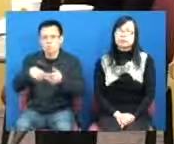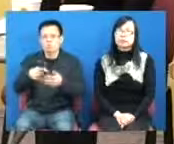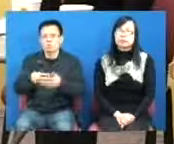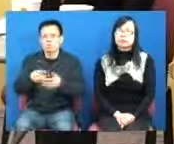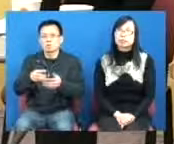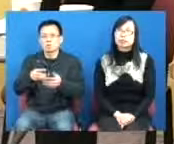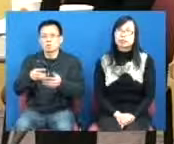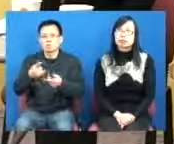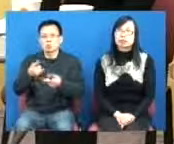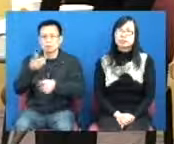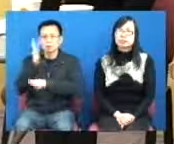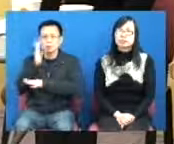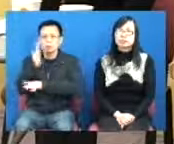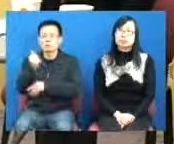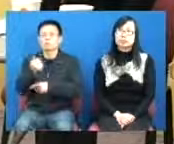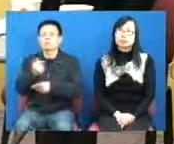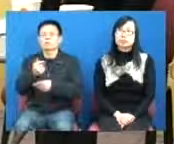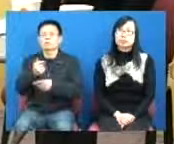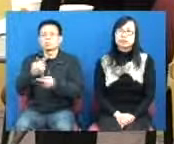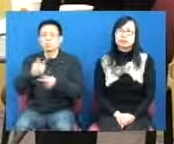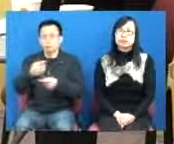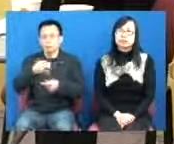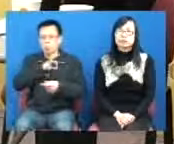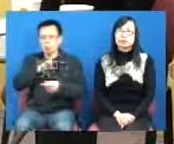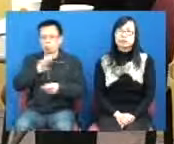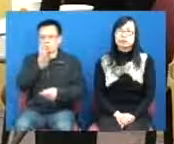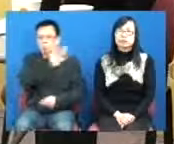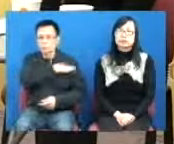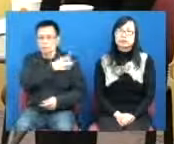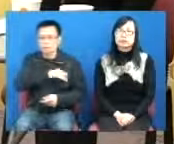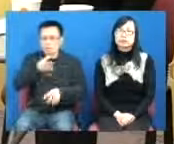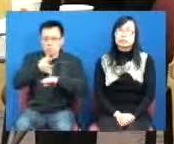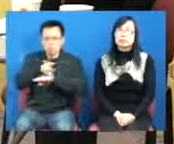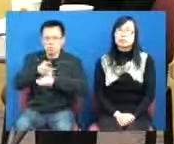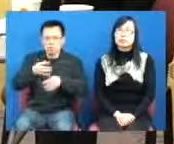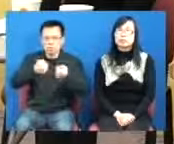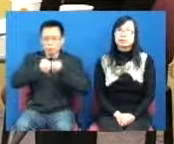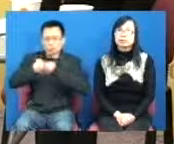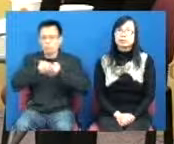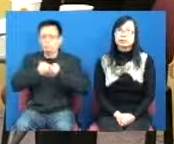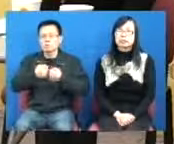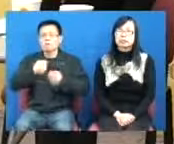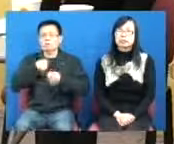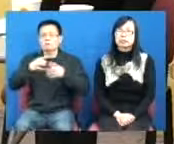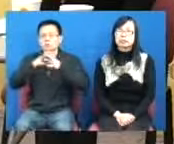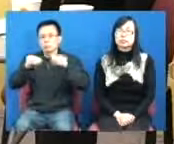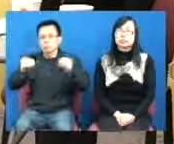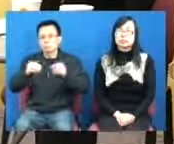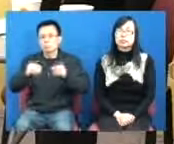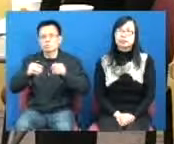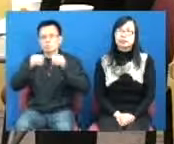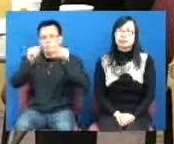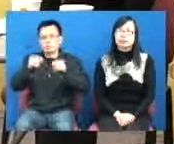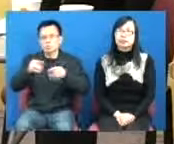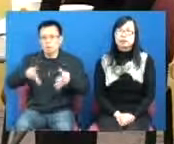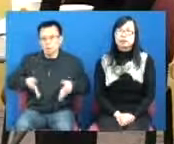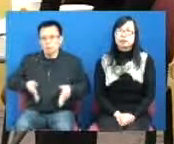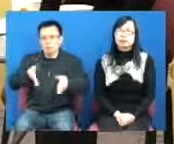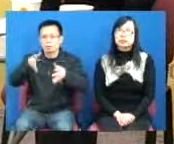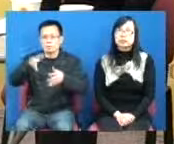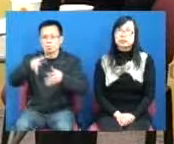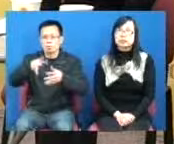而他沒有認真地去看到一些很重要的社會矛盾你是需要去處理你需要去解決經歷過選舉的人